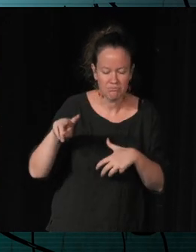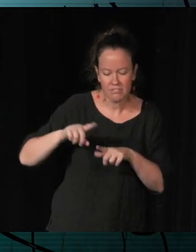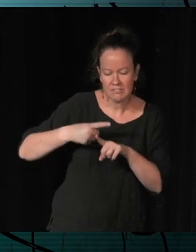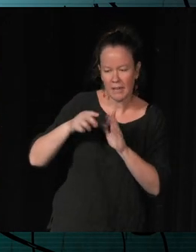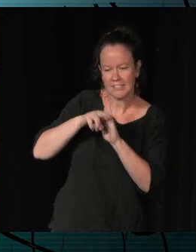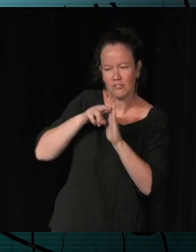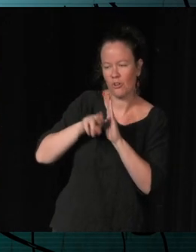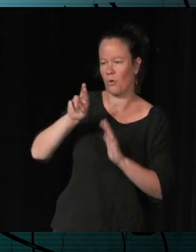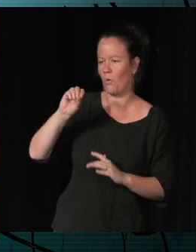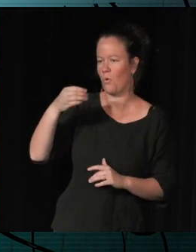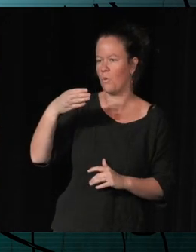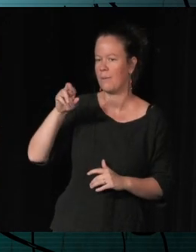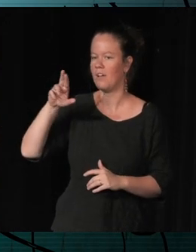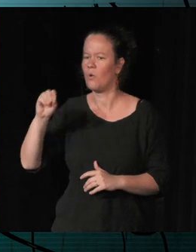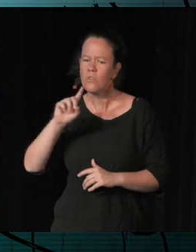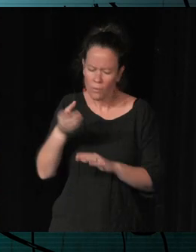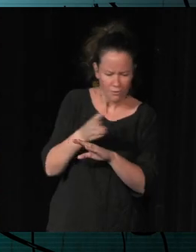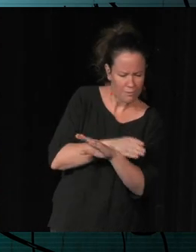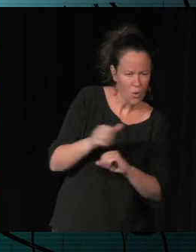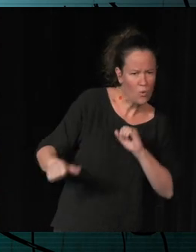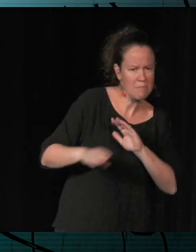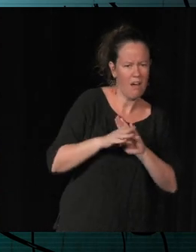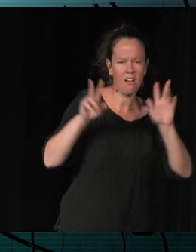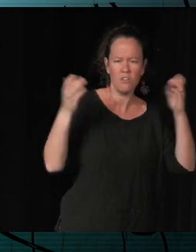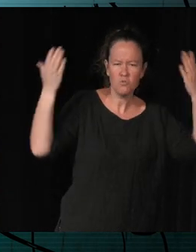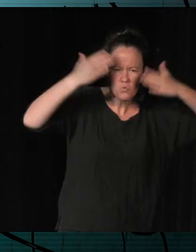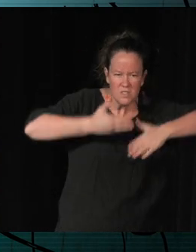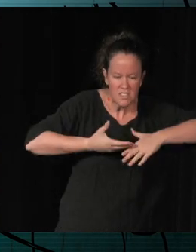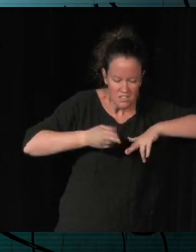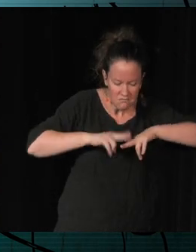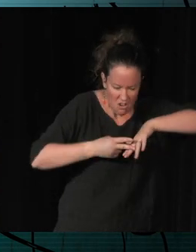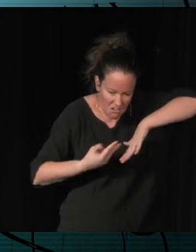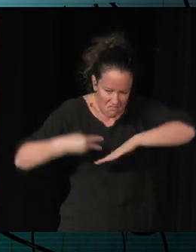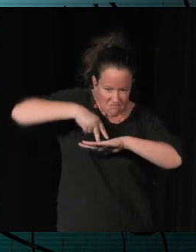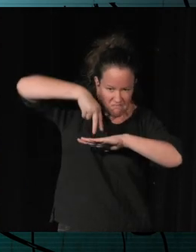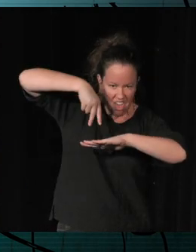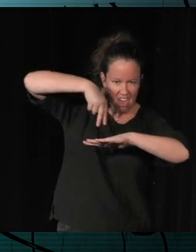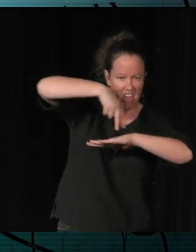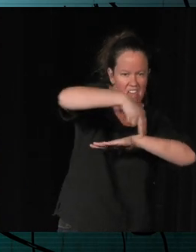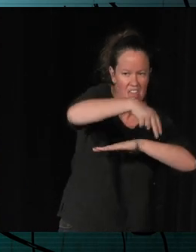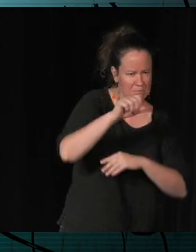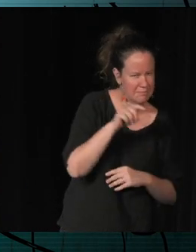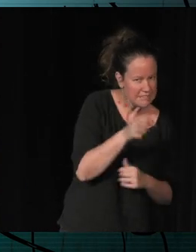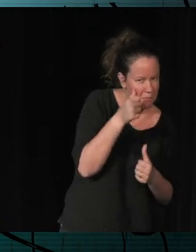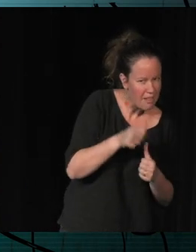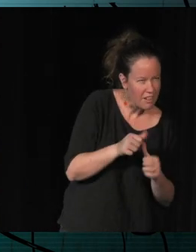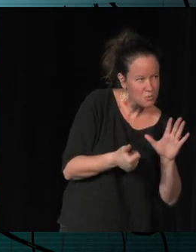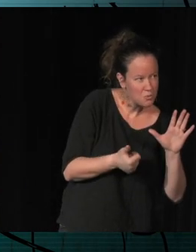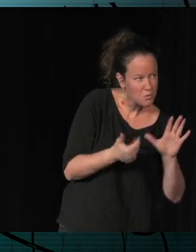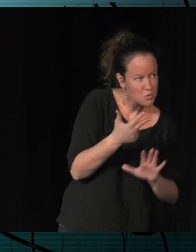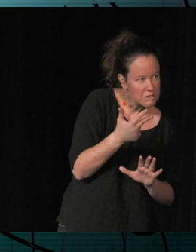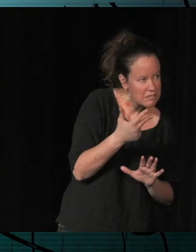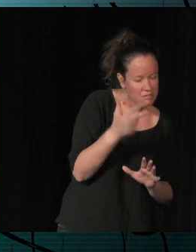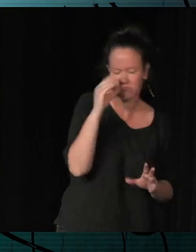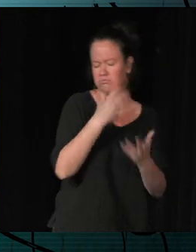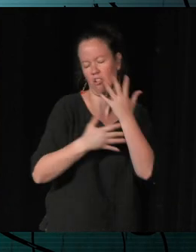c'est celui d'après pardon la nuit des mortsvvants pardon celui d'avant c'était en 68 ou je sais pas quoi là j'éta